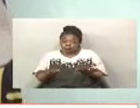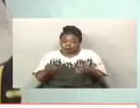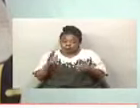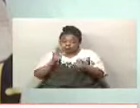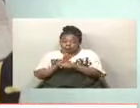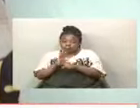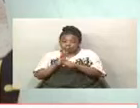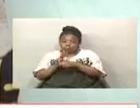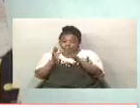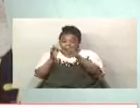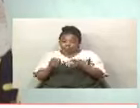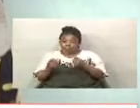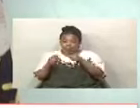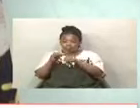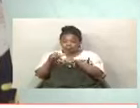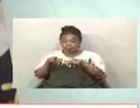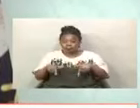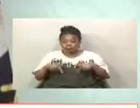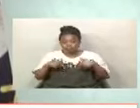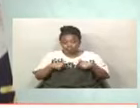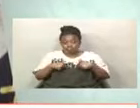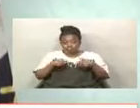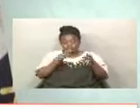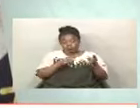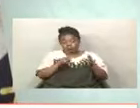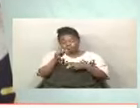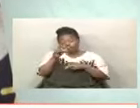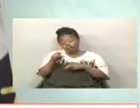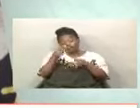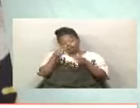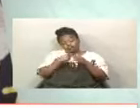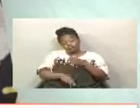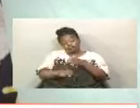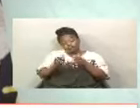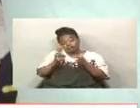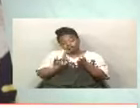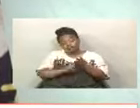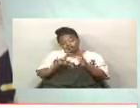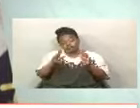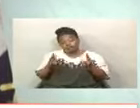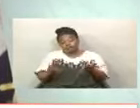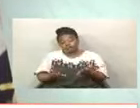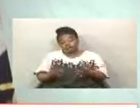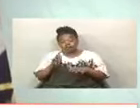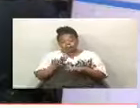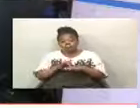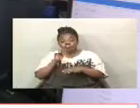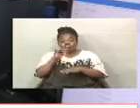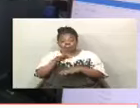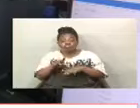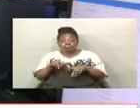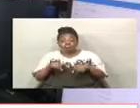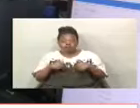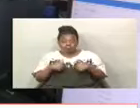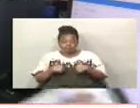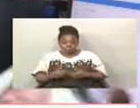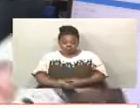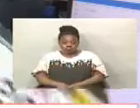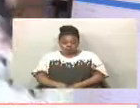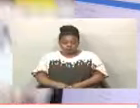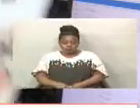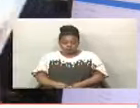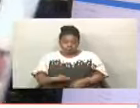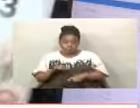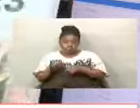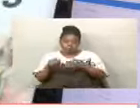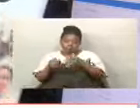Akajude vinte minjali vikuata kubulamu. Mbua mtu wabuli jitengere bisulidwa. Jebigendo kuata kubulamu wabwe. Ya New Vision